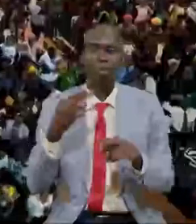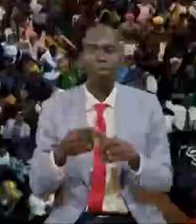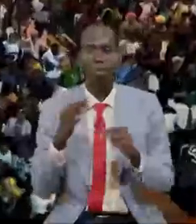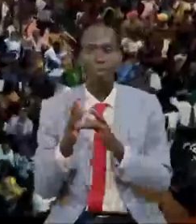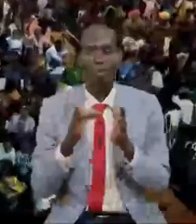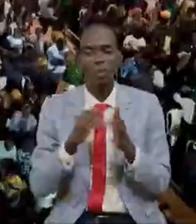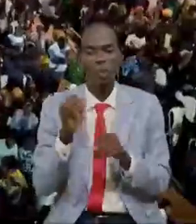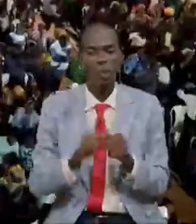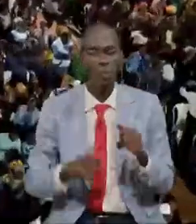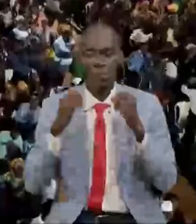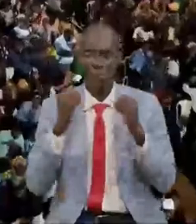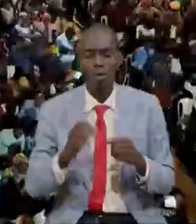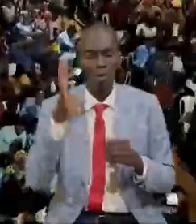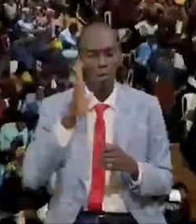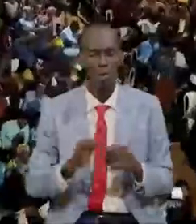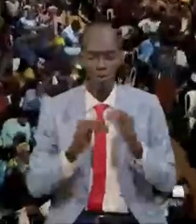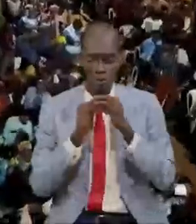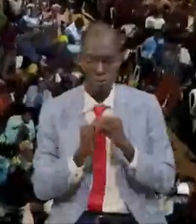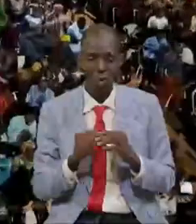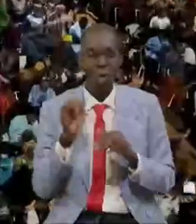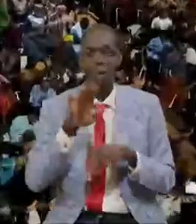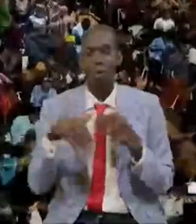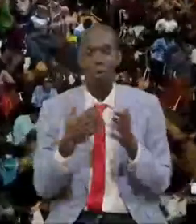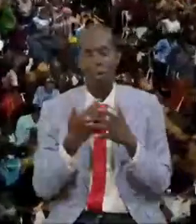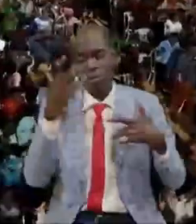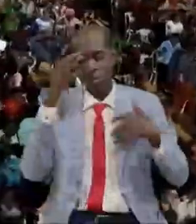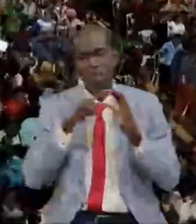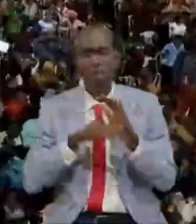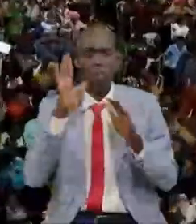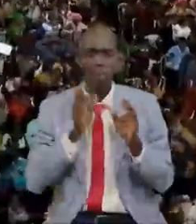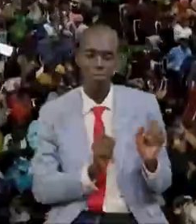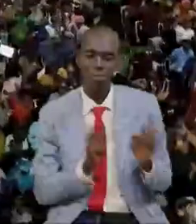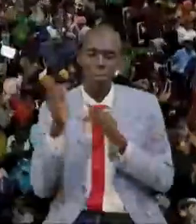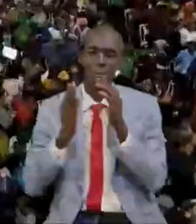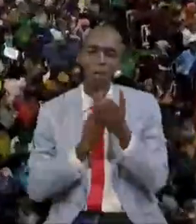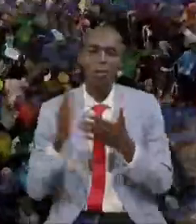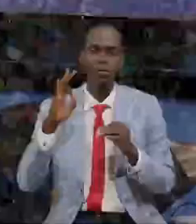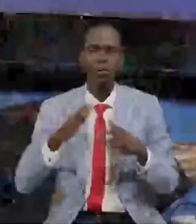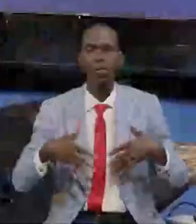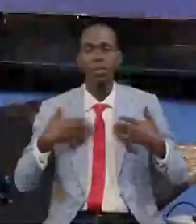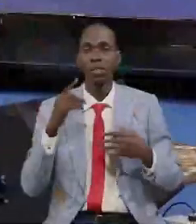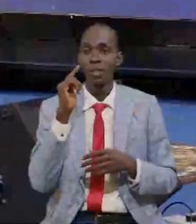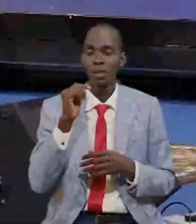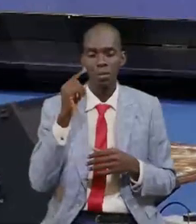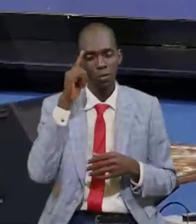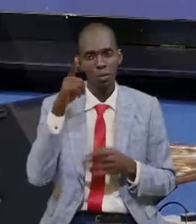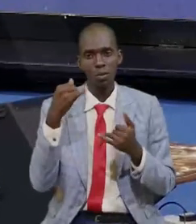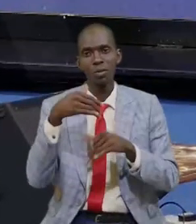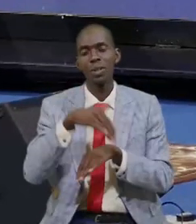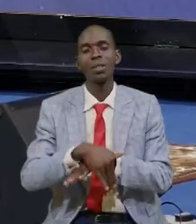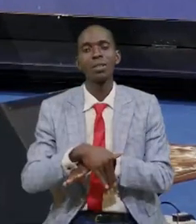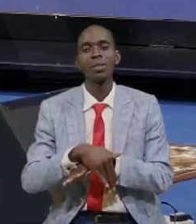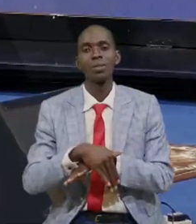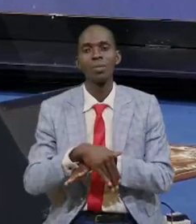fléchira. Toute maladie disparaîtra de votre vie. Ce soir, il y aura une